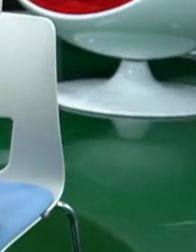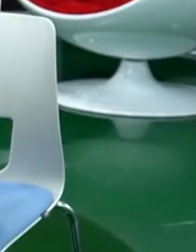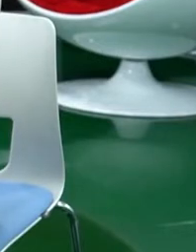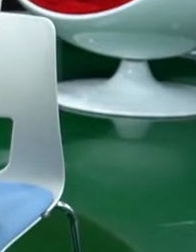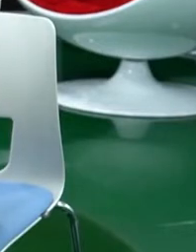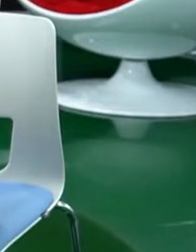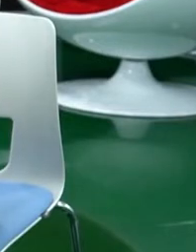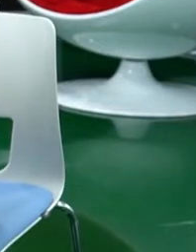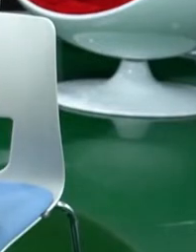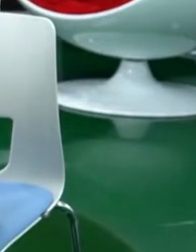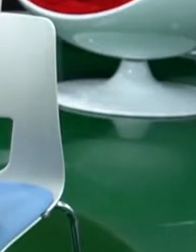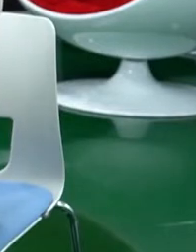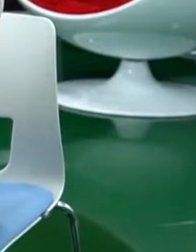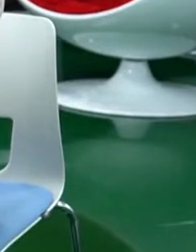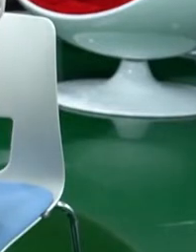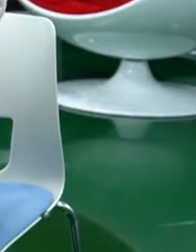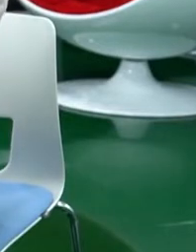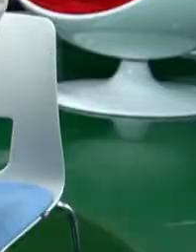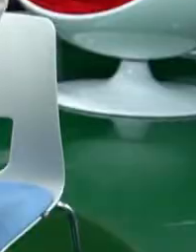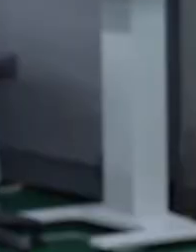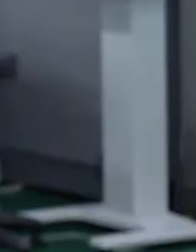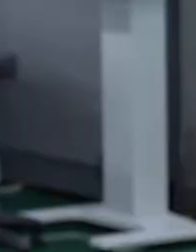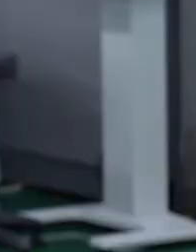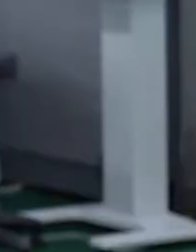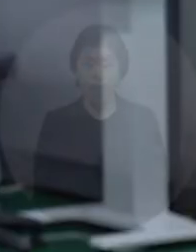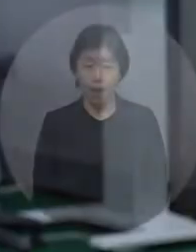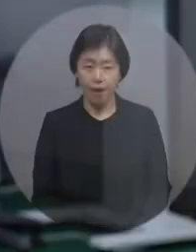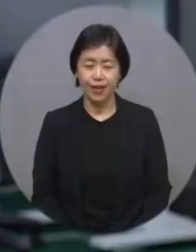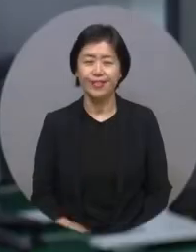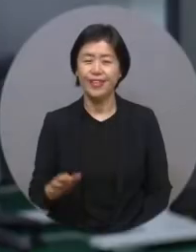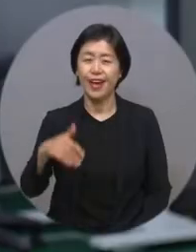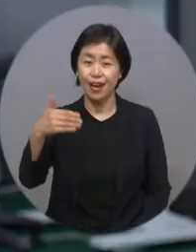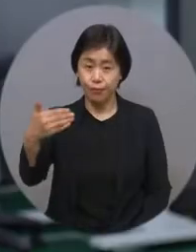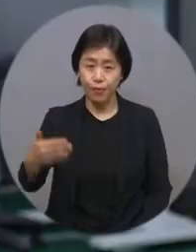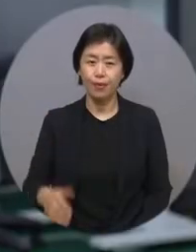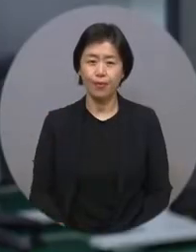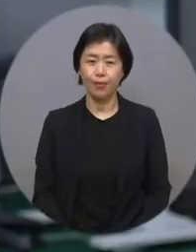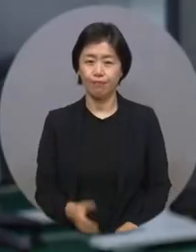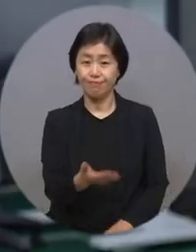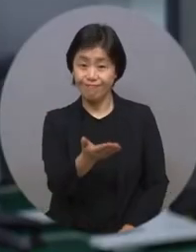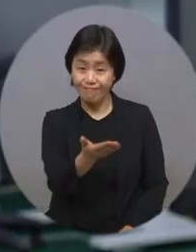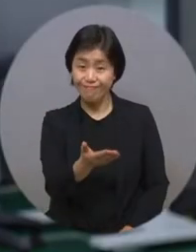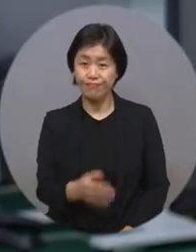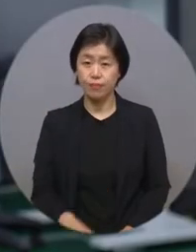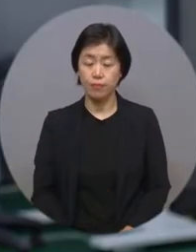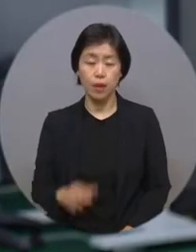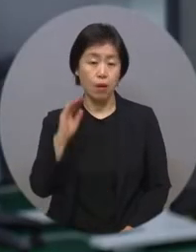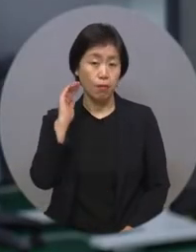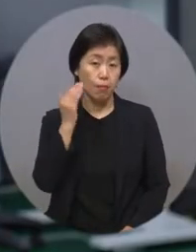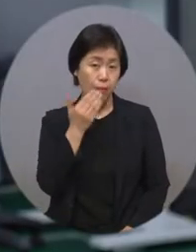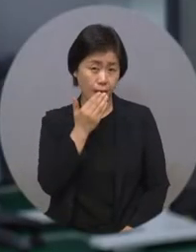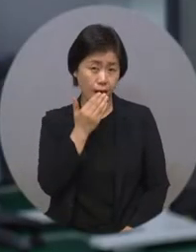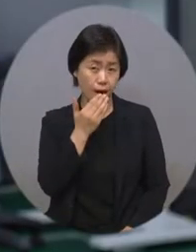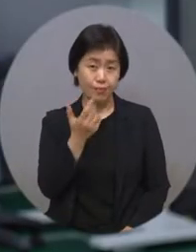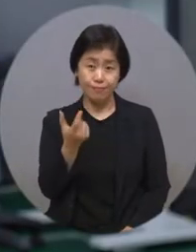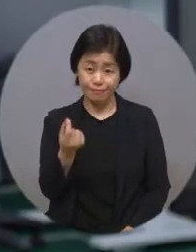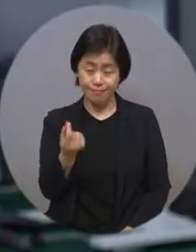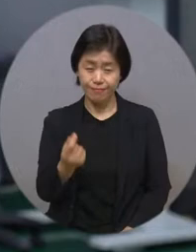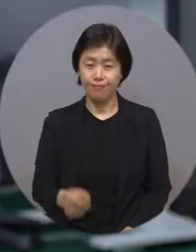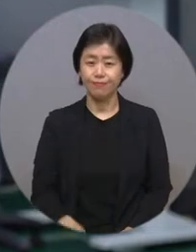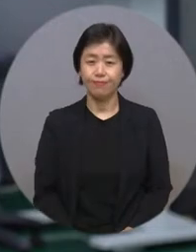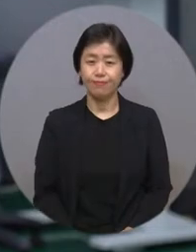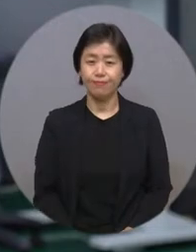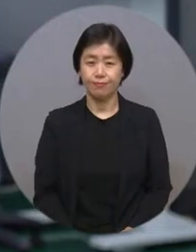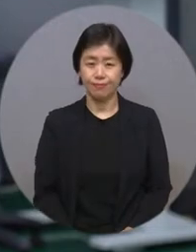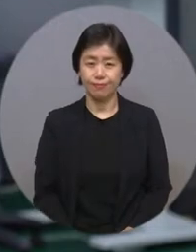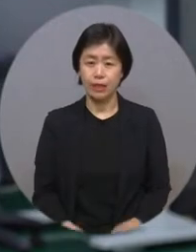여섯 번 만에 도전해서 합격을 했습니다. 다음으로 양훈 사원님께서는 청각장애를 갖고 계시잖아요.